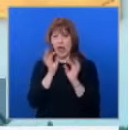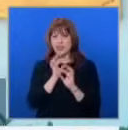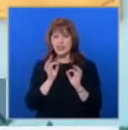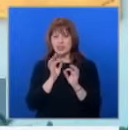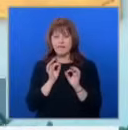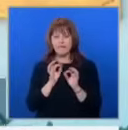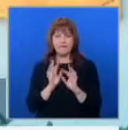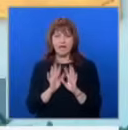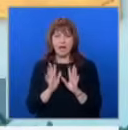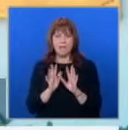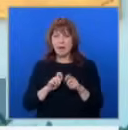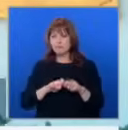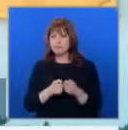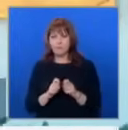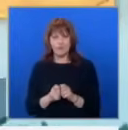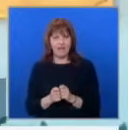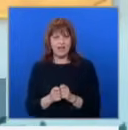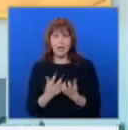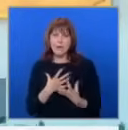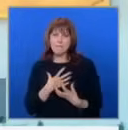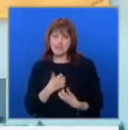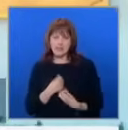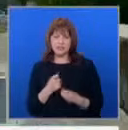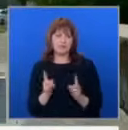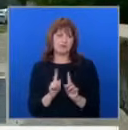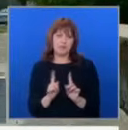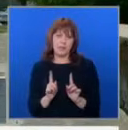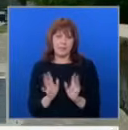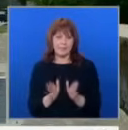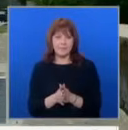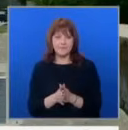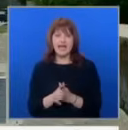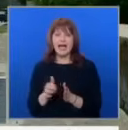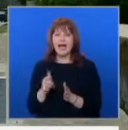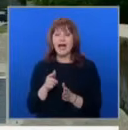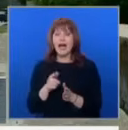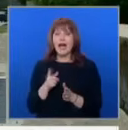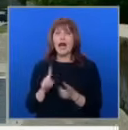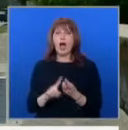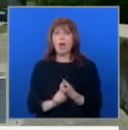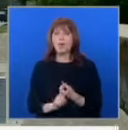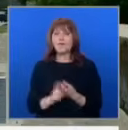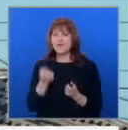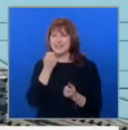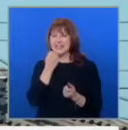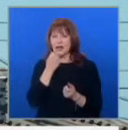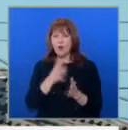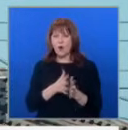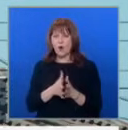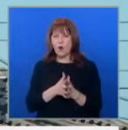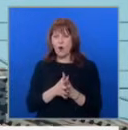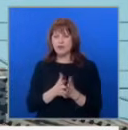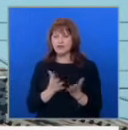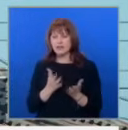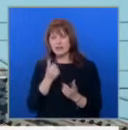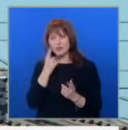констатирани някакви повреди, притеснителни неща в момента няма. В асеноградското село Крумово хората се опитват да не се поддават